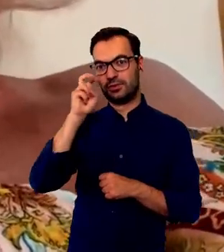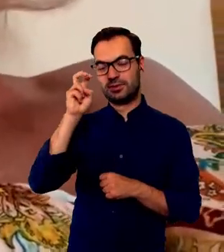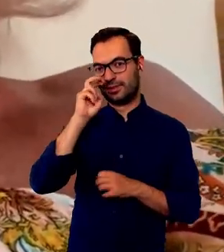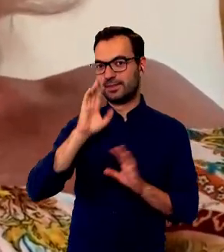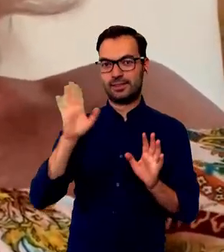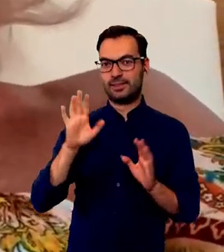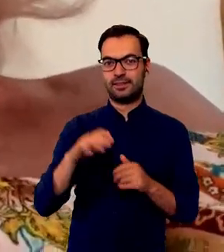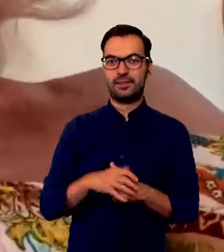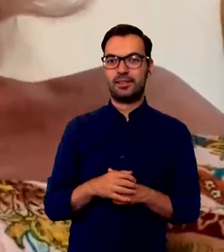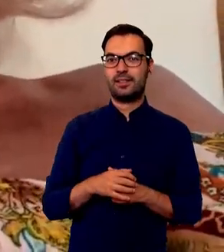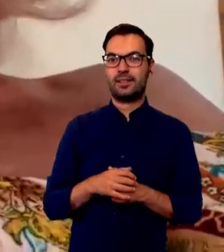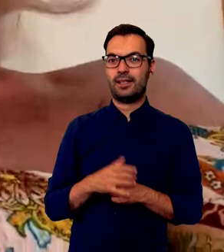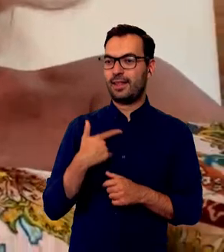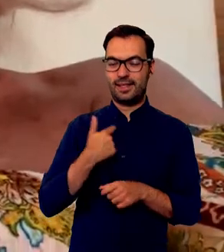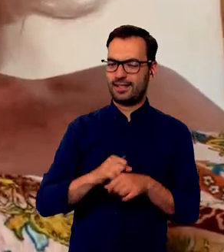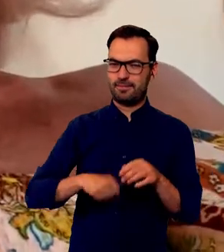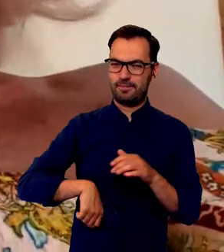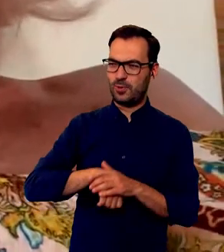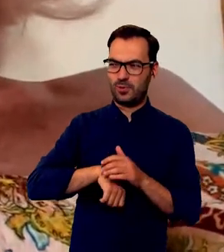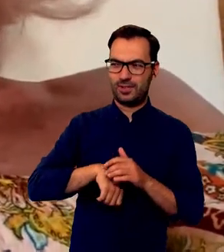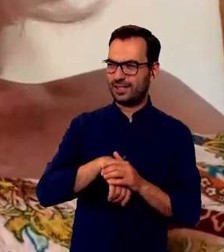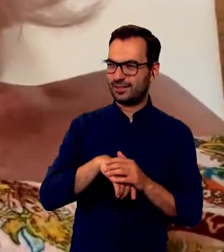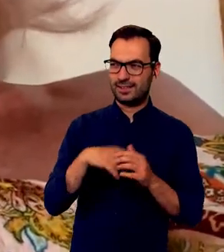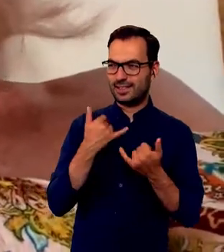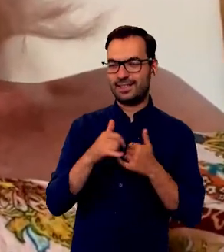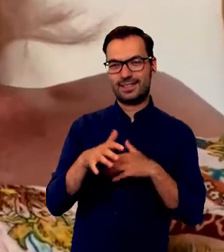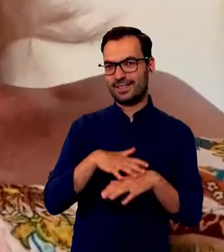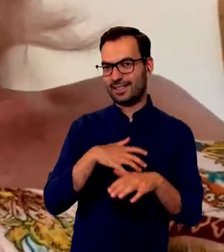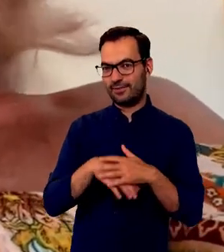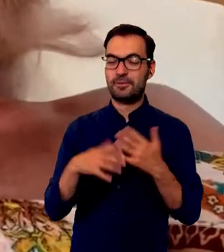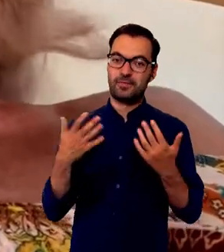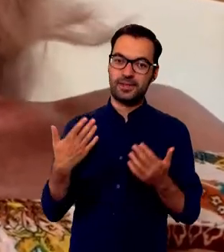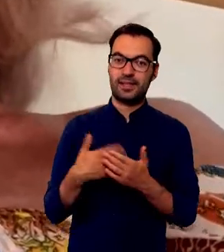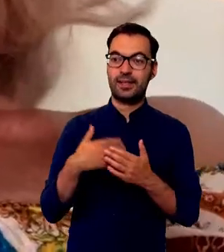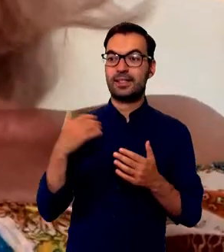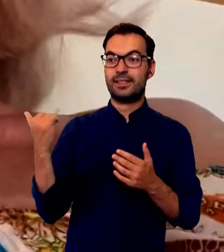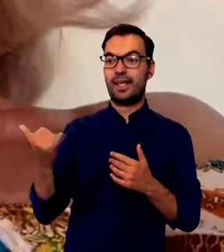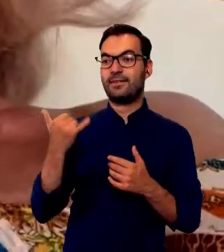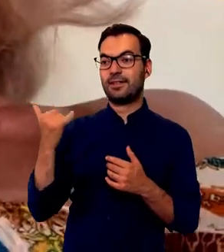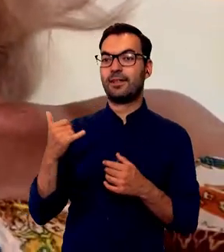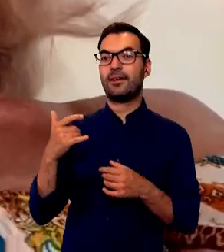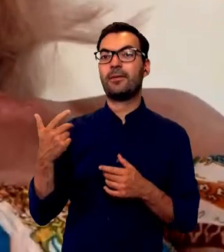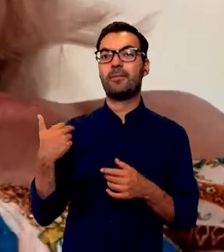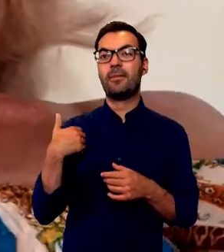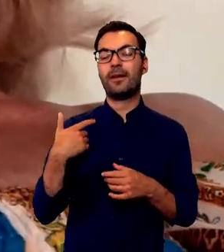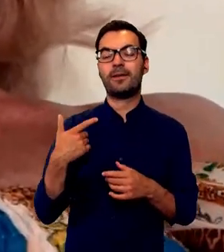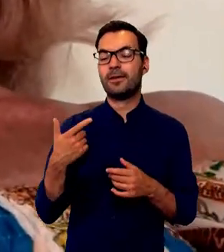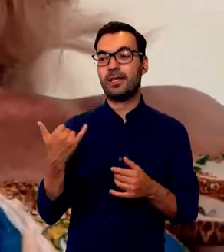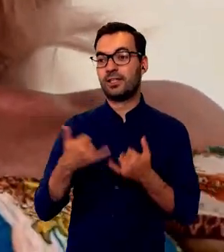nie kopię piłki, to jednak nie ten zawód, nie ten rodzaj. W związku z tym za każdym razem wiązało się to